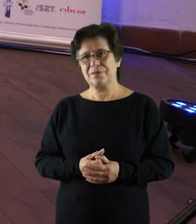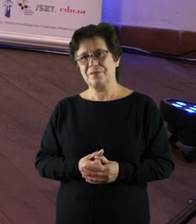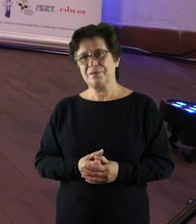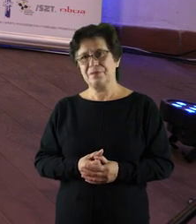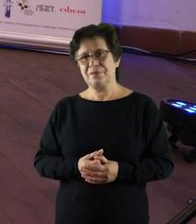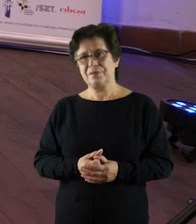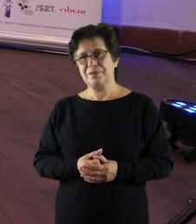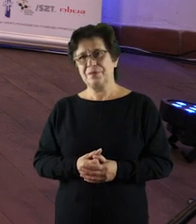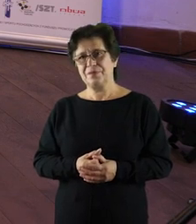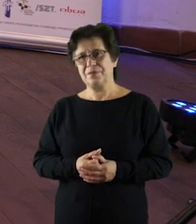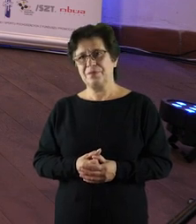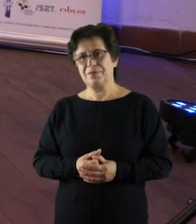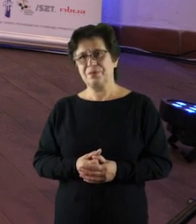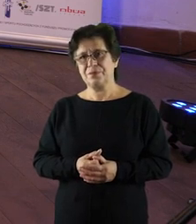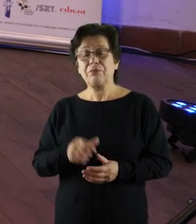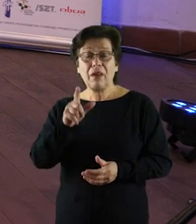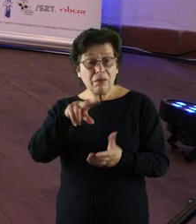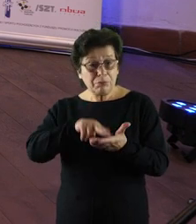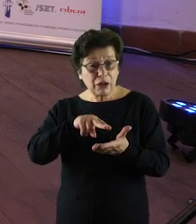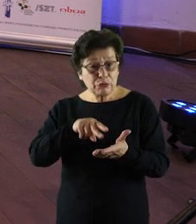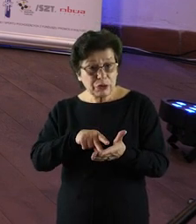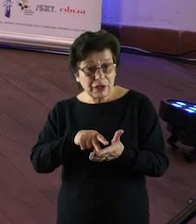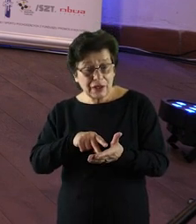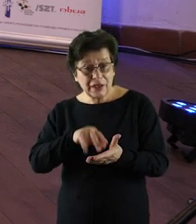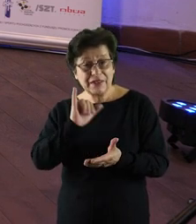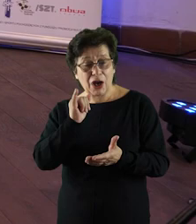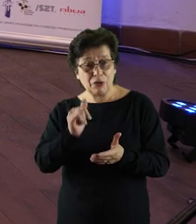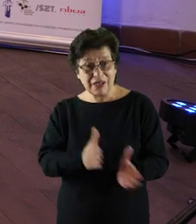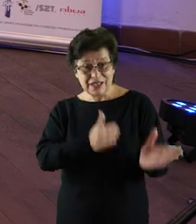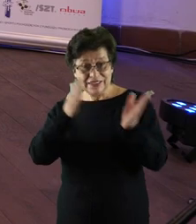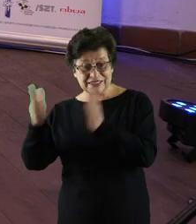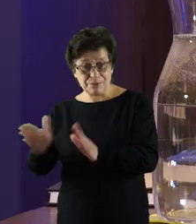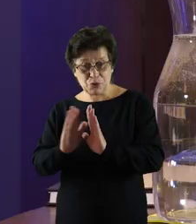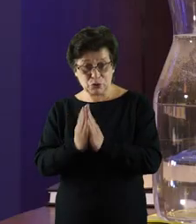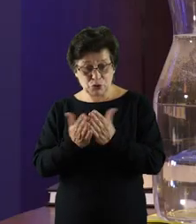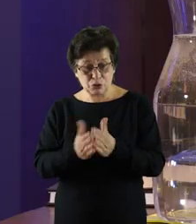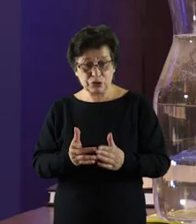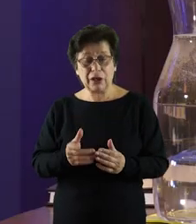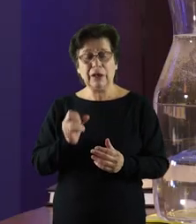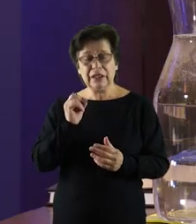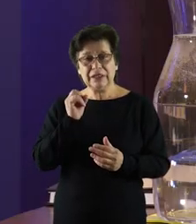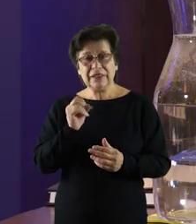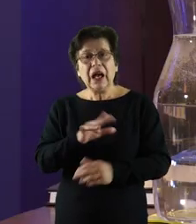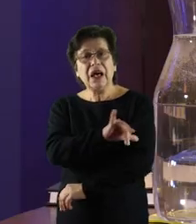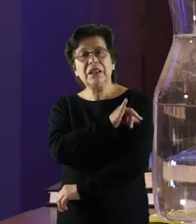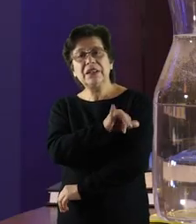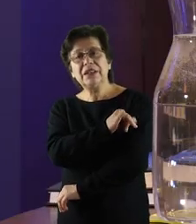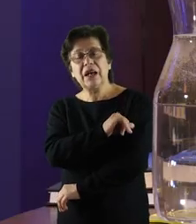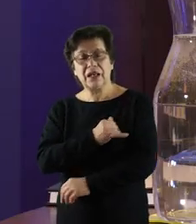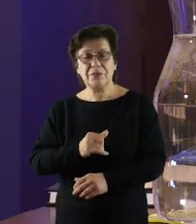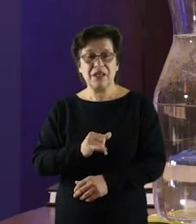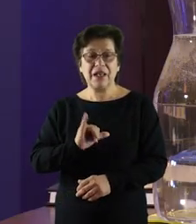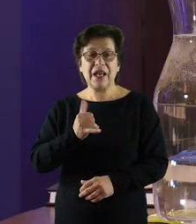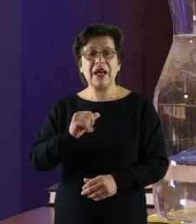A czy pani planuje jakąś następną książkę? Tak, dziękuję za pytanie. Przypomnij mi, jak masz na imię?